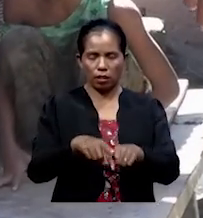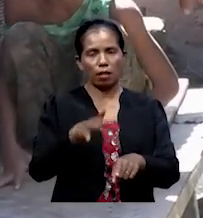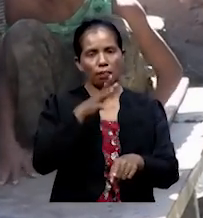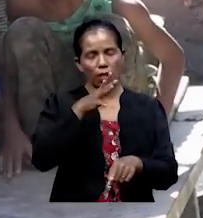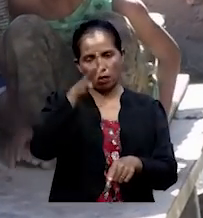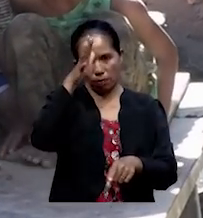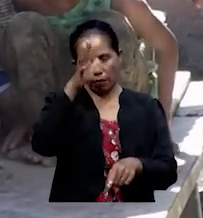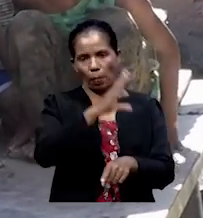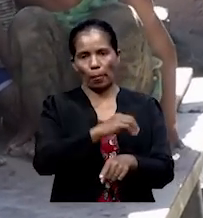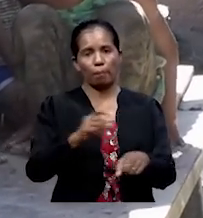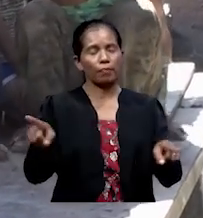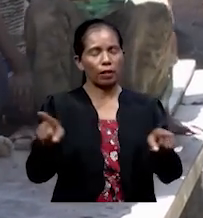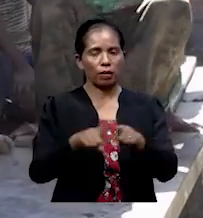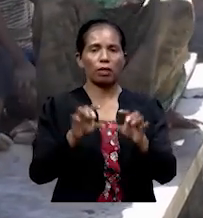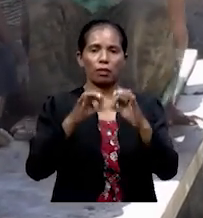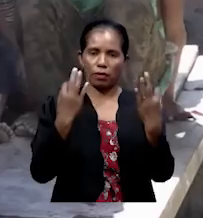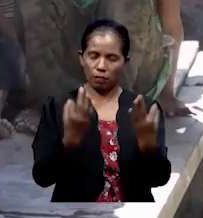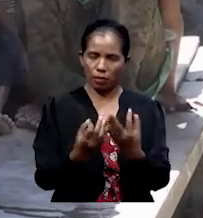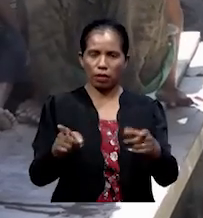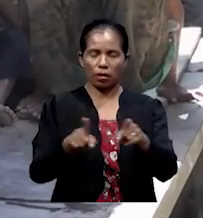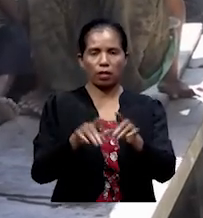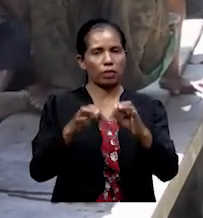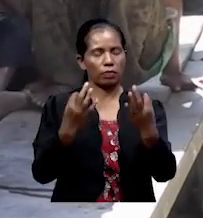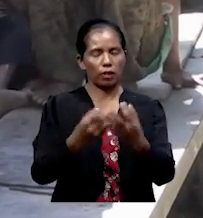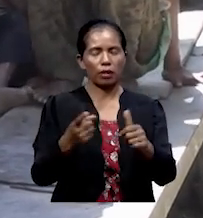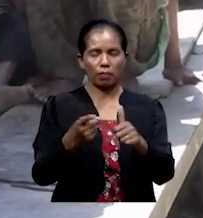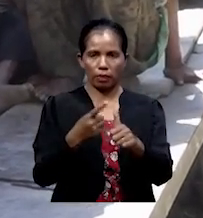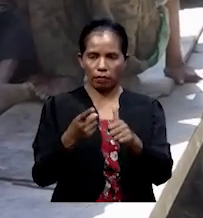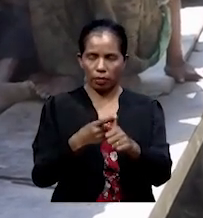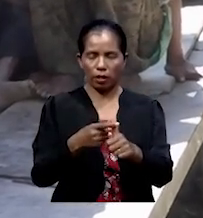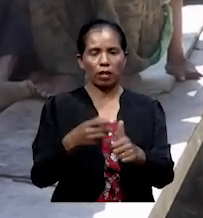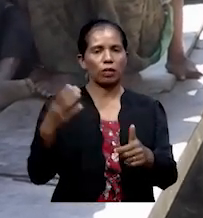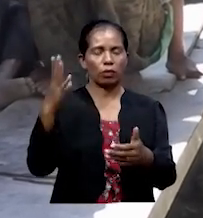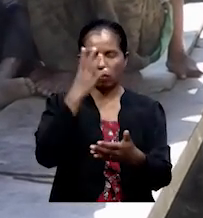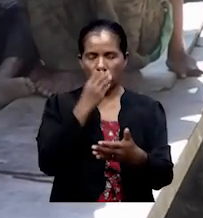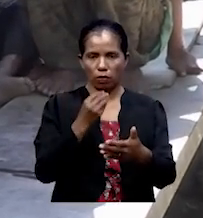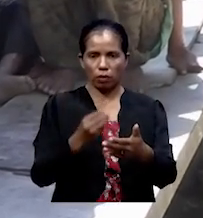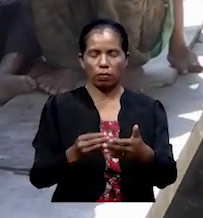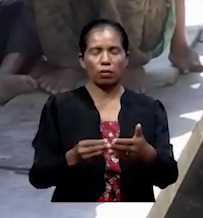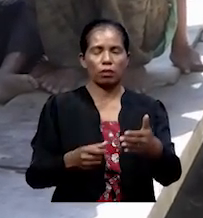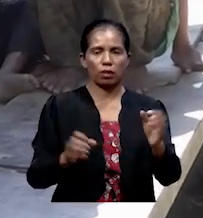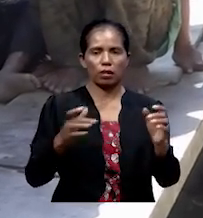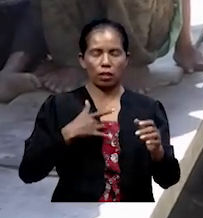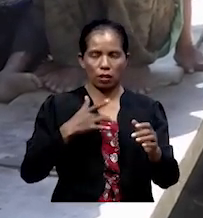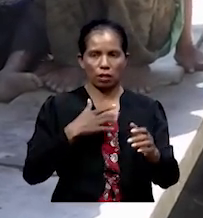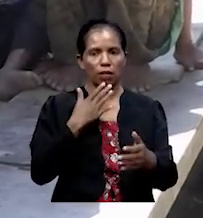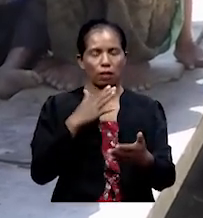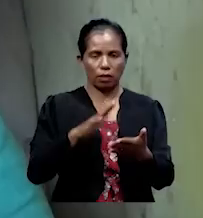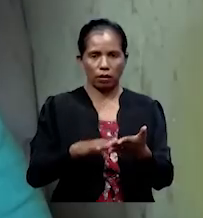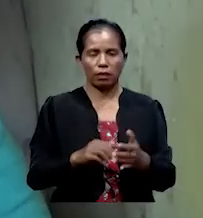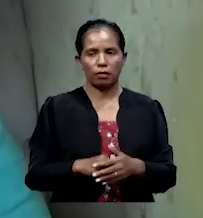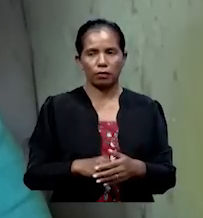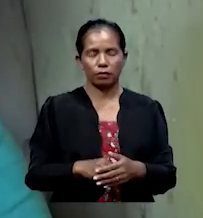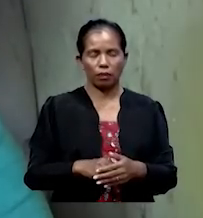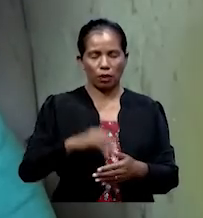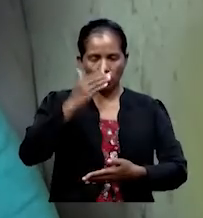amang no mos familia hanesan fatin siguru dahuluk atu sadere ba banyira senti betruman ladun dia. Udah nansa